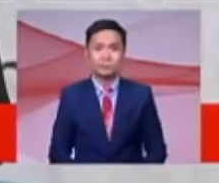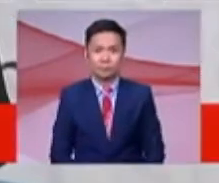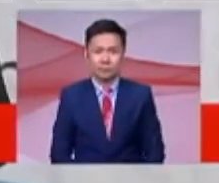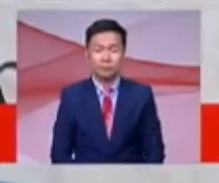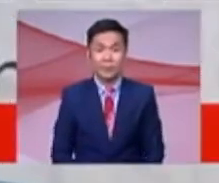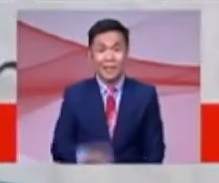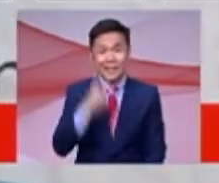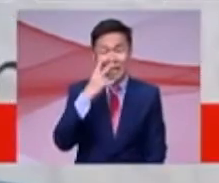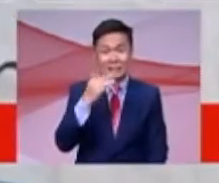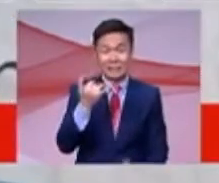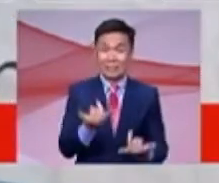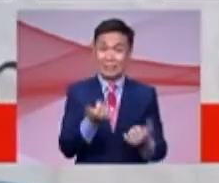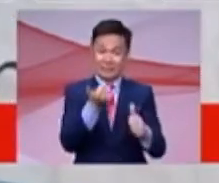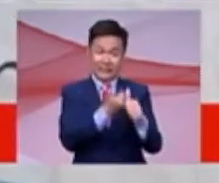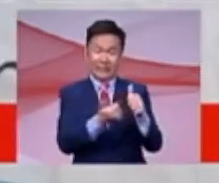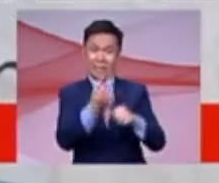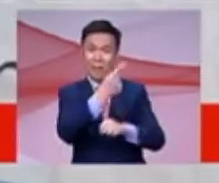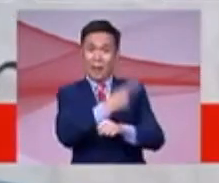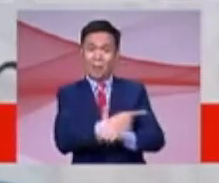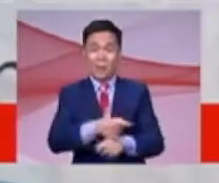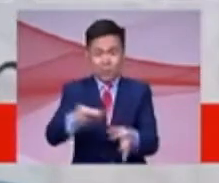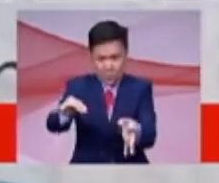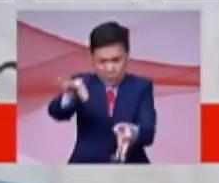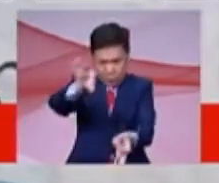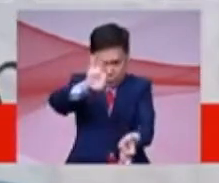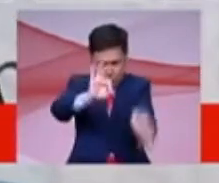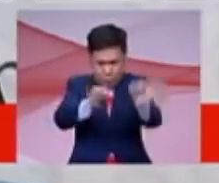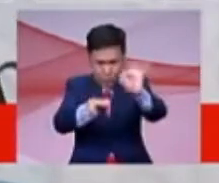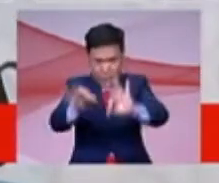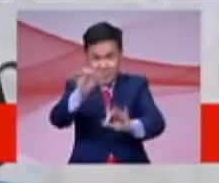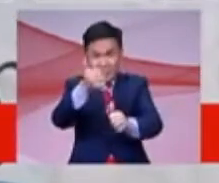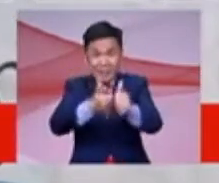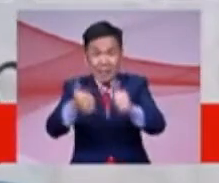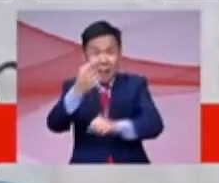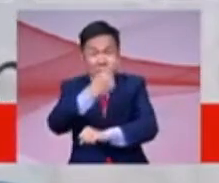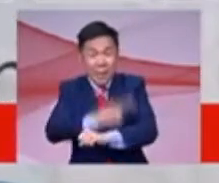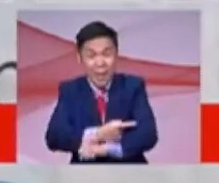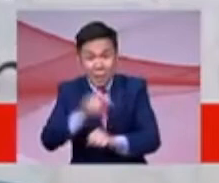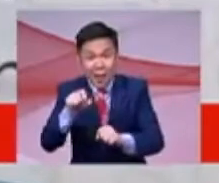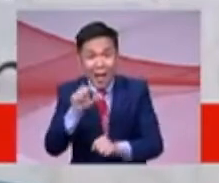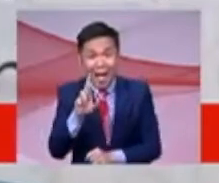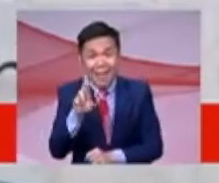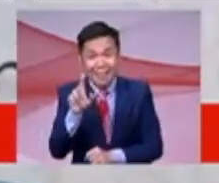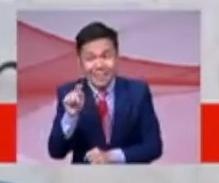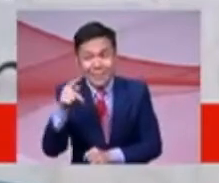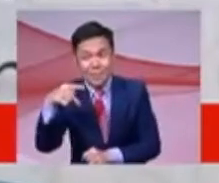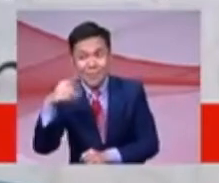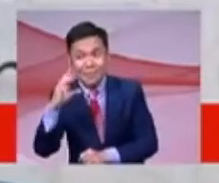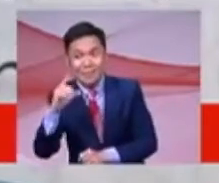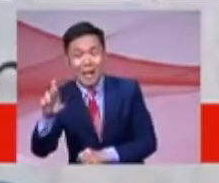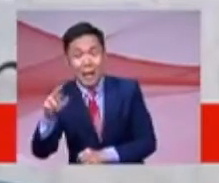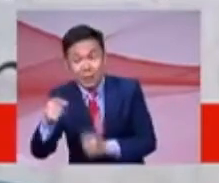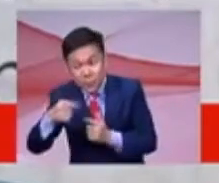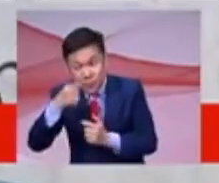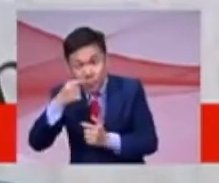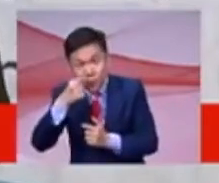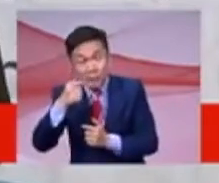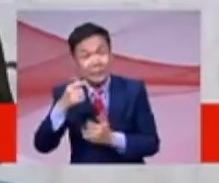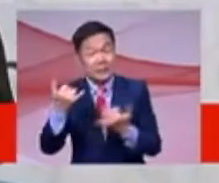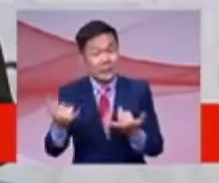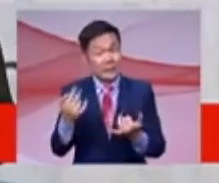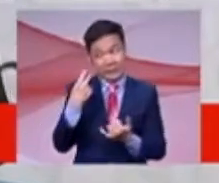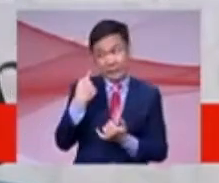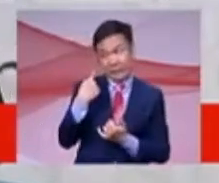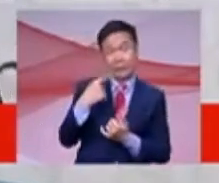Dan inilah kapasiti harian makmal COVID-19 negara dengan ujian RT-PCR. Satu masa dulu saya katakan kita